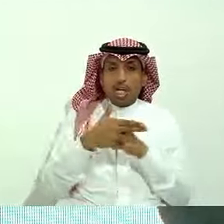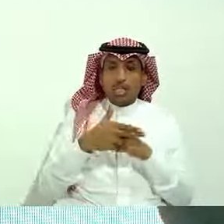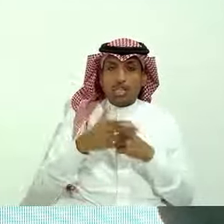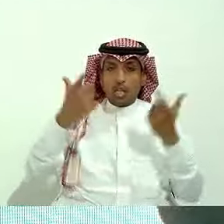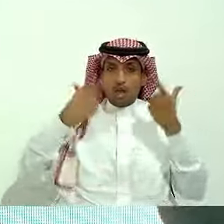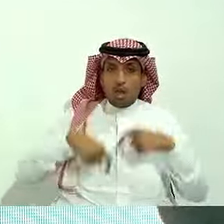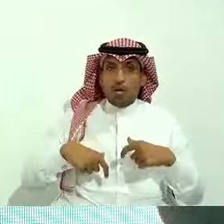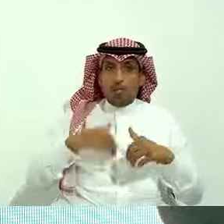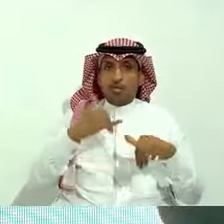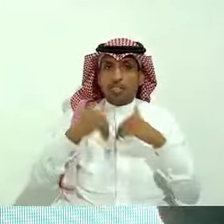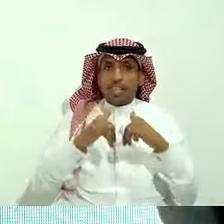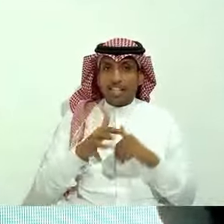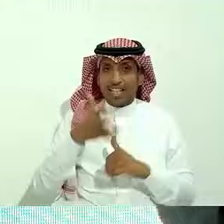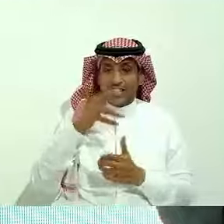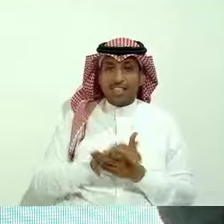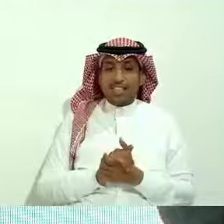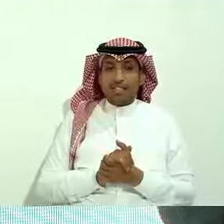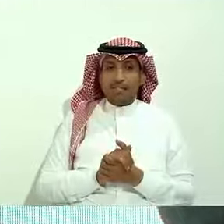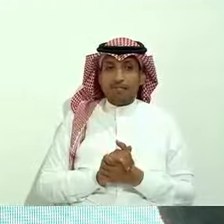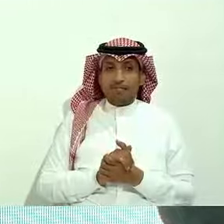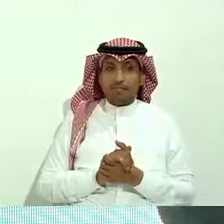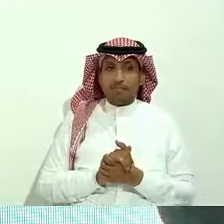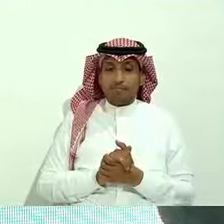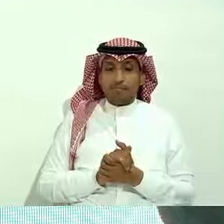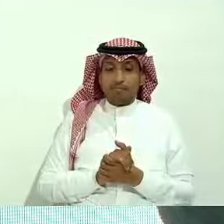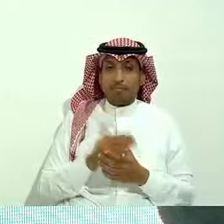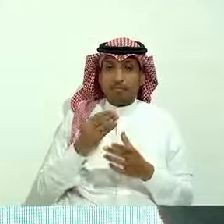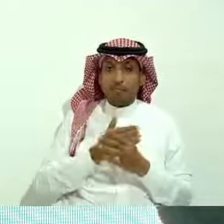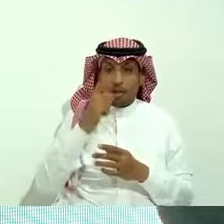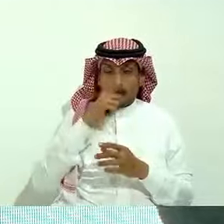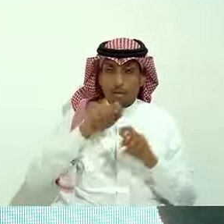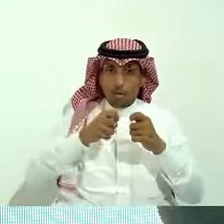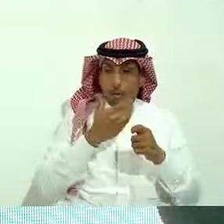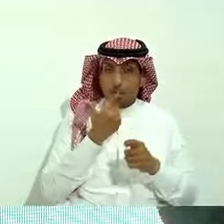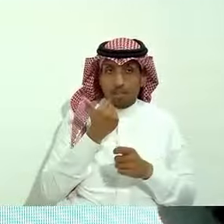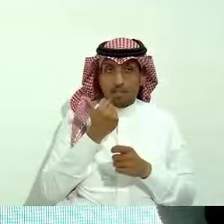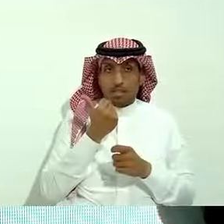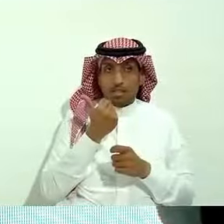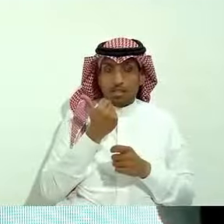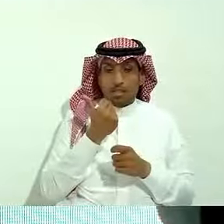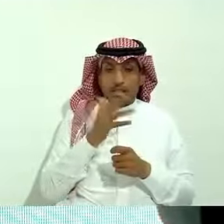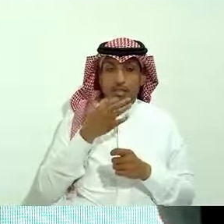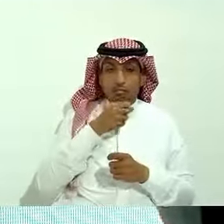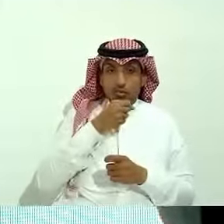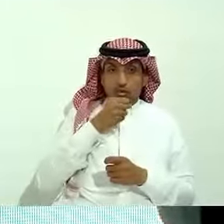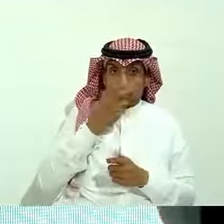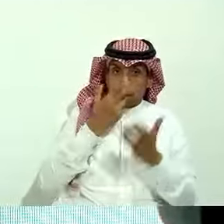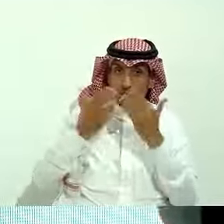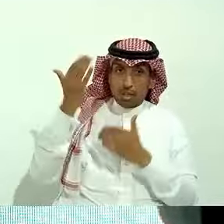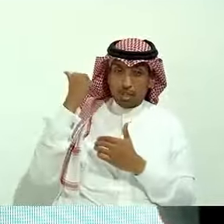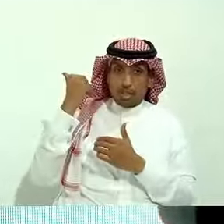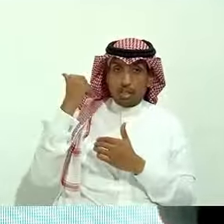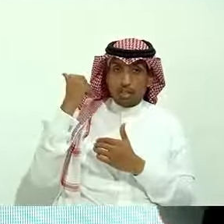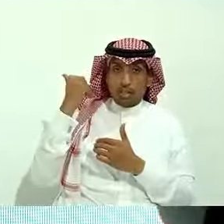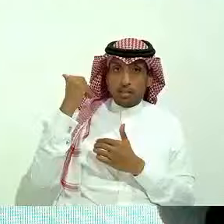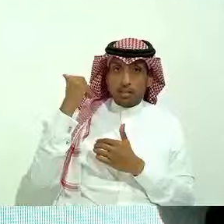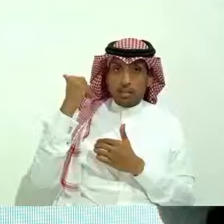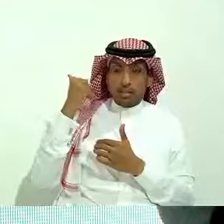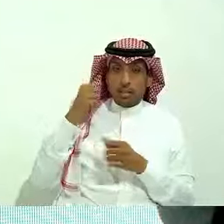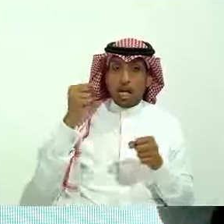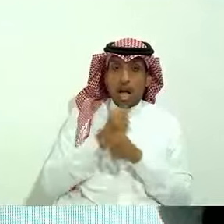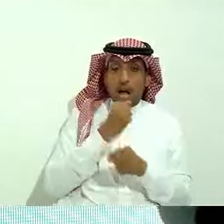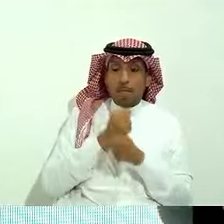بطريقة حديثة علمية، بحيث أنه ما يخرب منها شيء، لأن الجدات كانوا